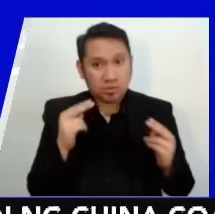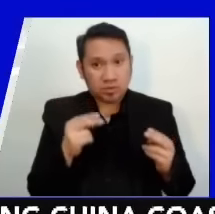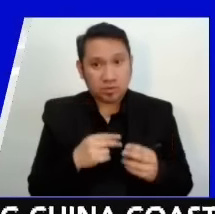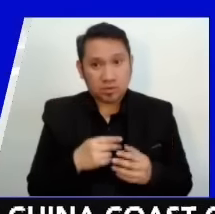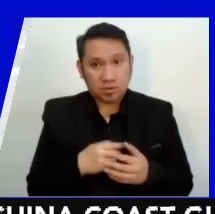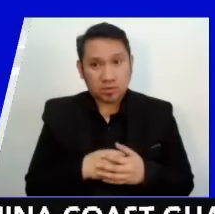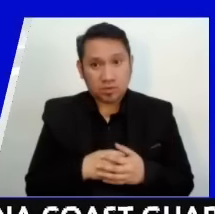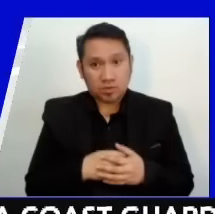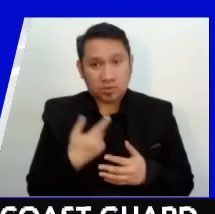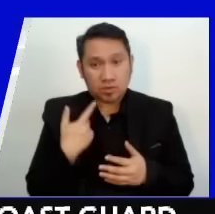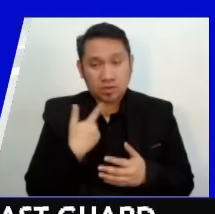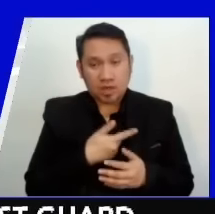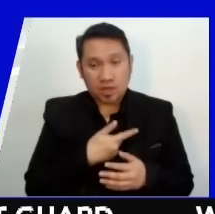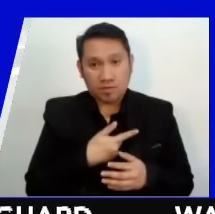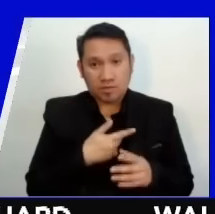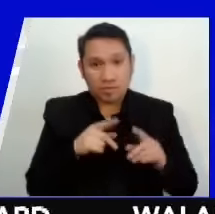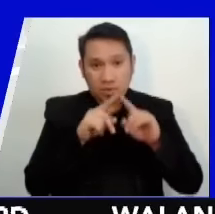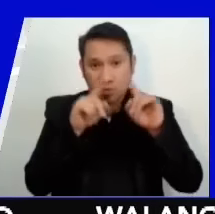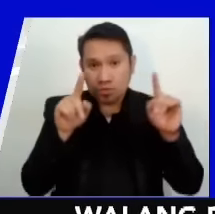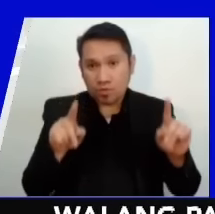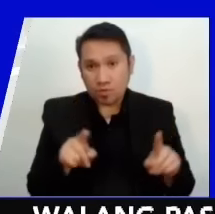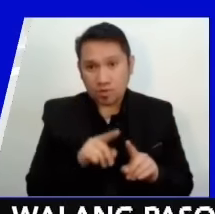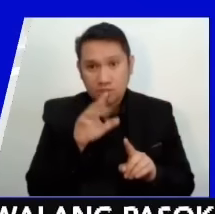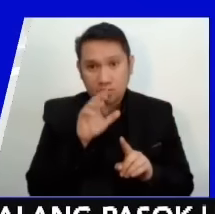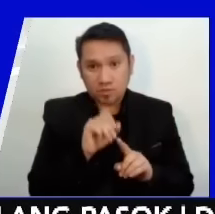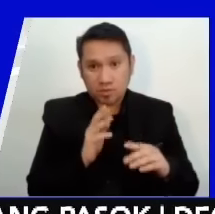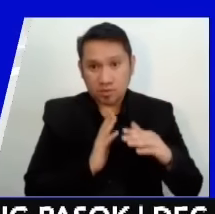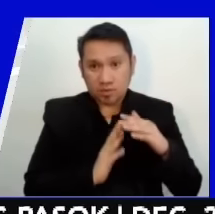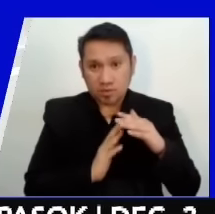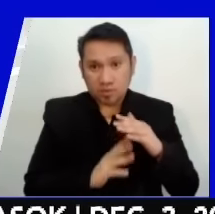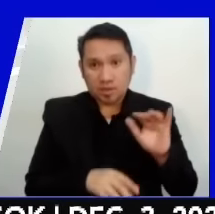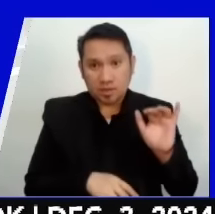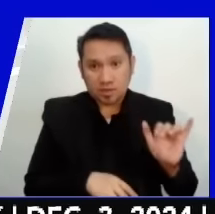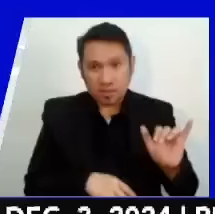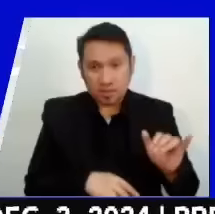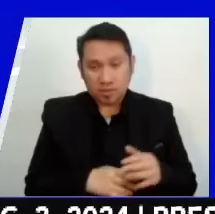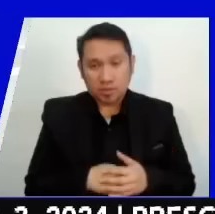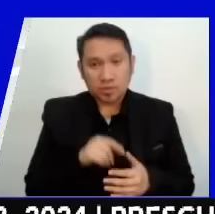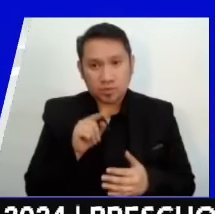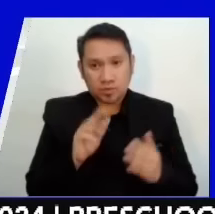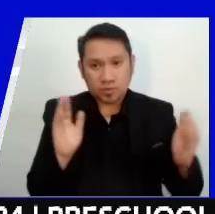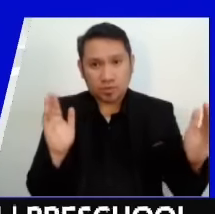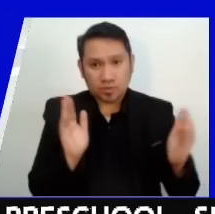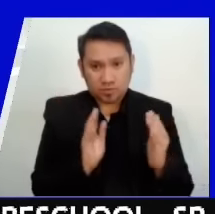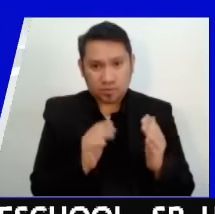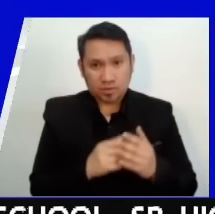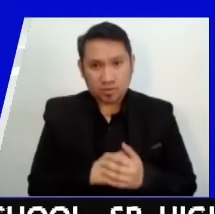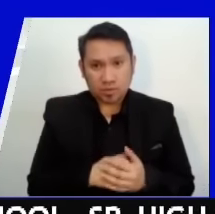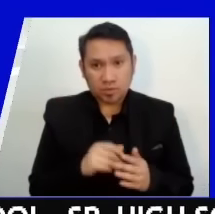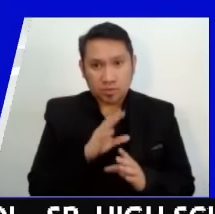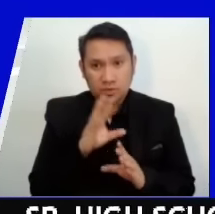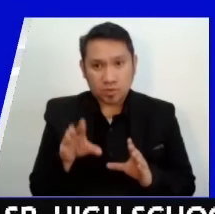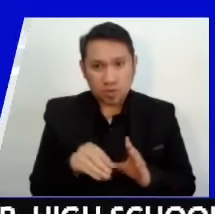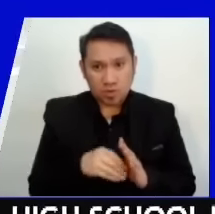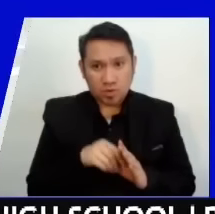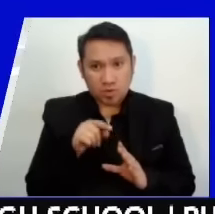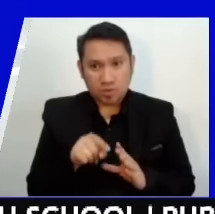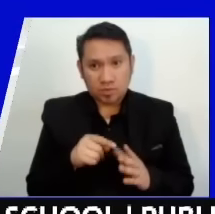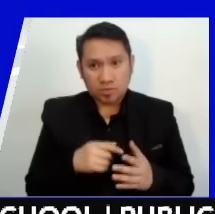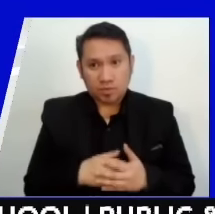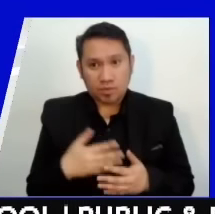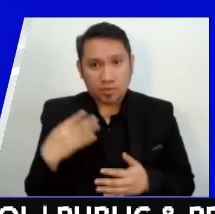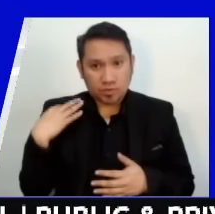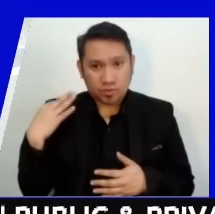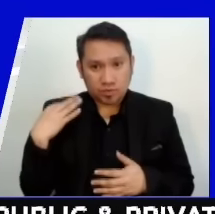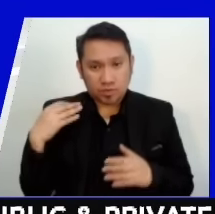of arrest sa client ko po. And yes po, she will face those charges po, including this na ayun, mag-voluntary surrender siya.